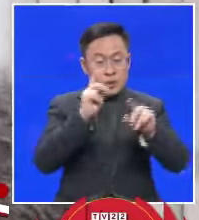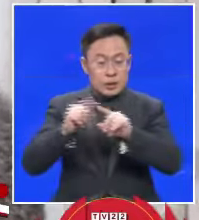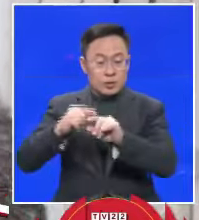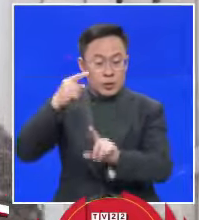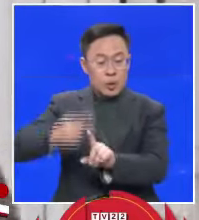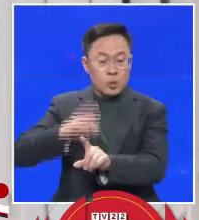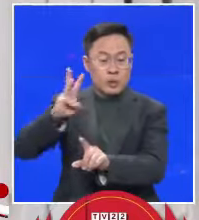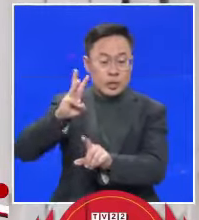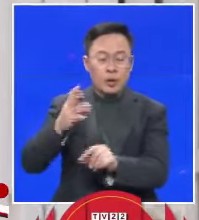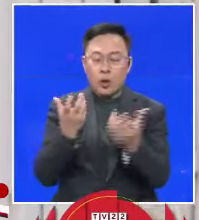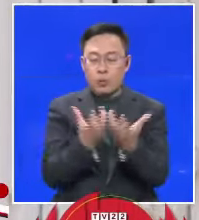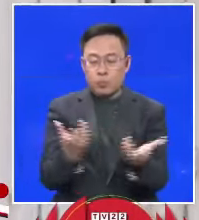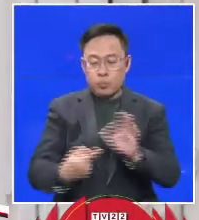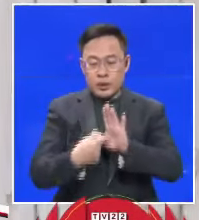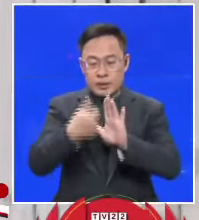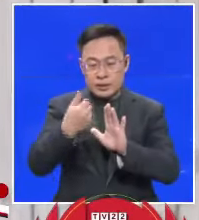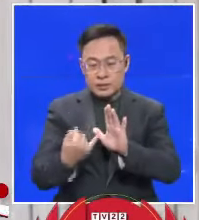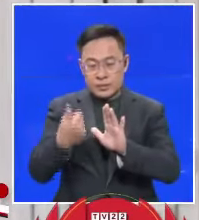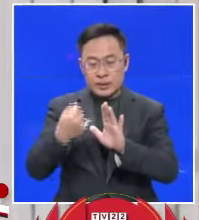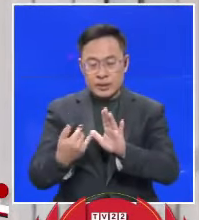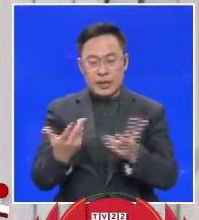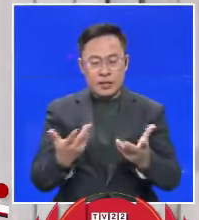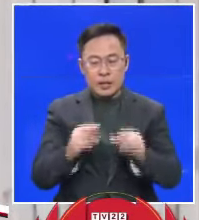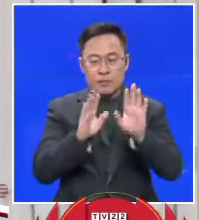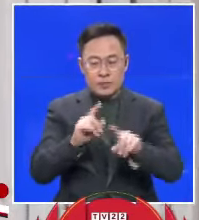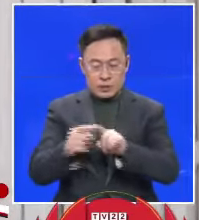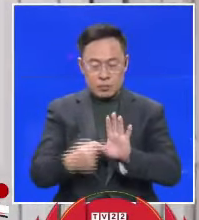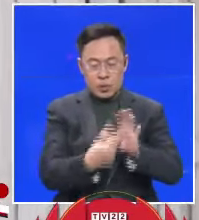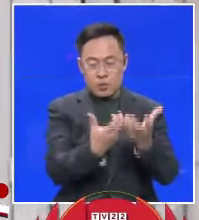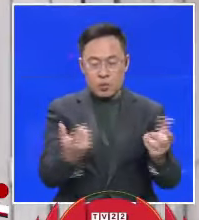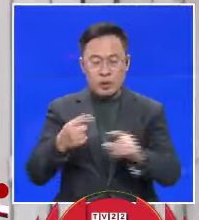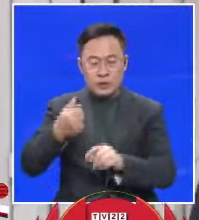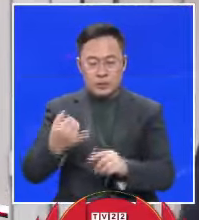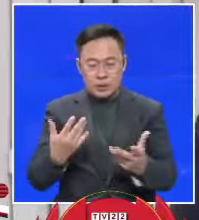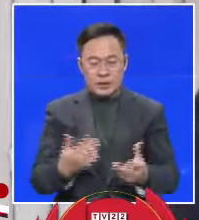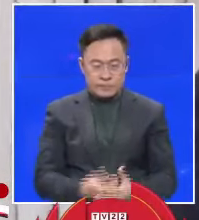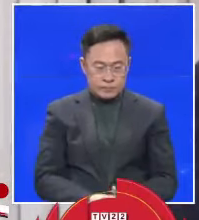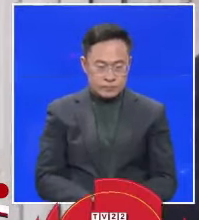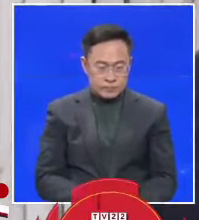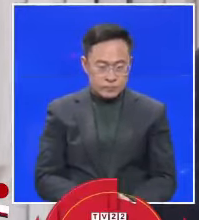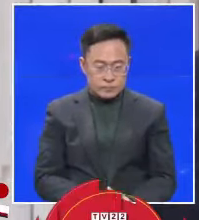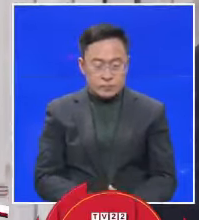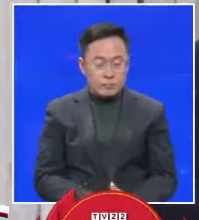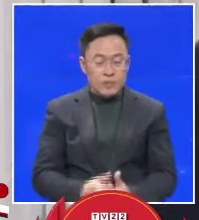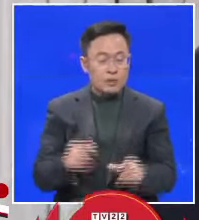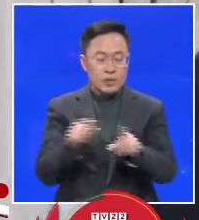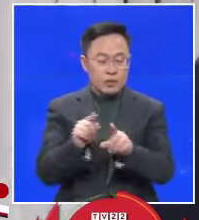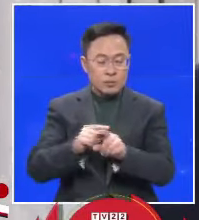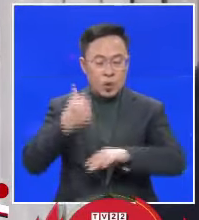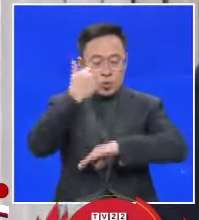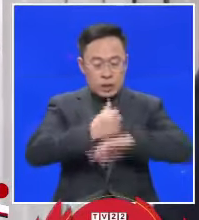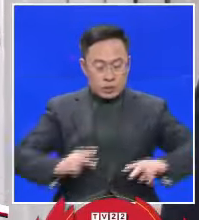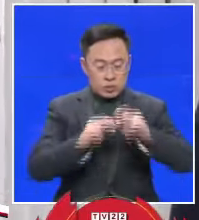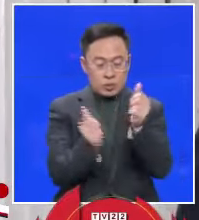6เดือนแล้วนะคะหลังจากที่คุณทักษิณเนี่ยกลับคือตำแหน่งเนี่ยก็คือบริรัฐมนตรีเนี่ยทำงานครบ6เดือนแล้วหลังจ